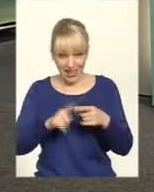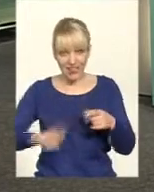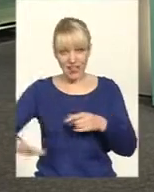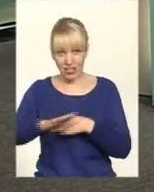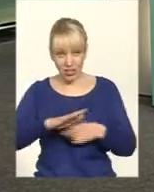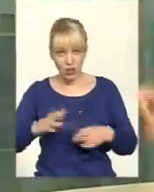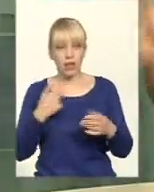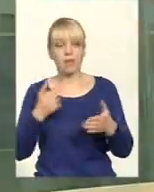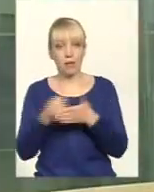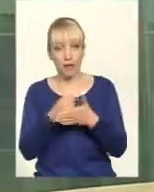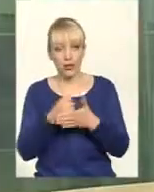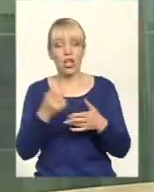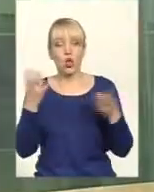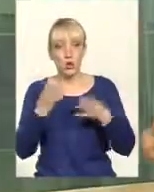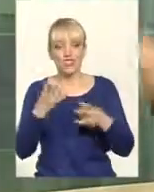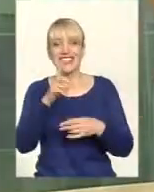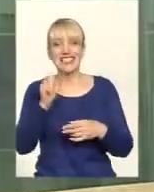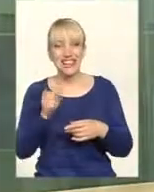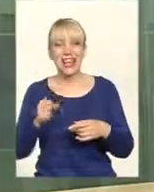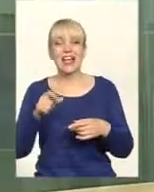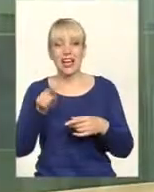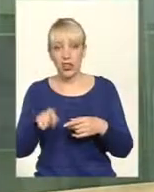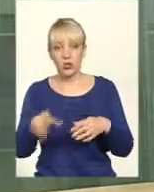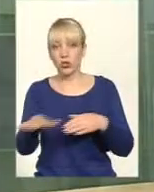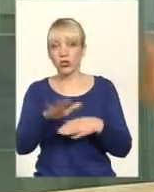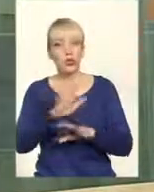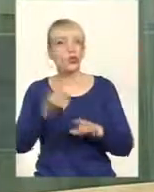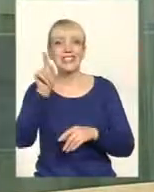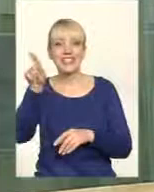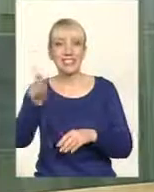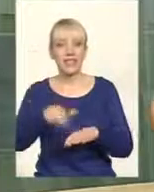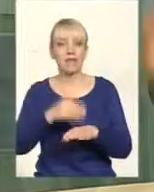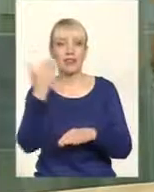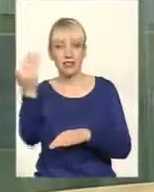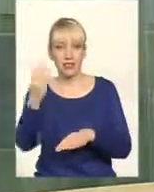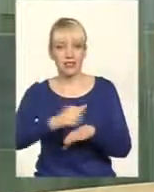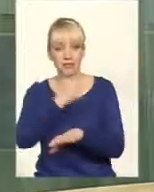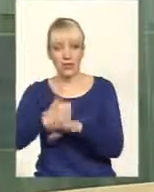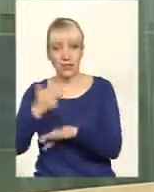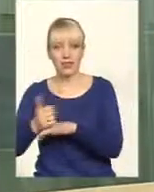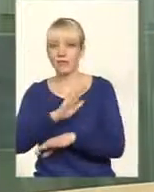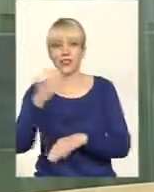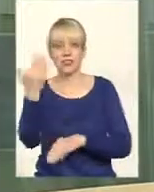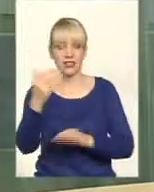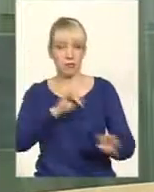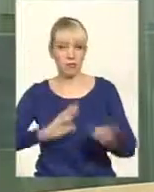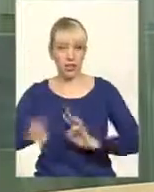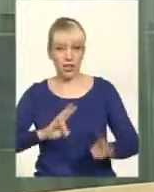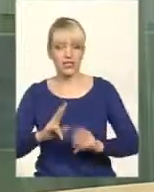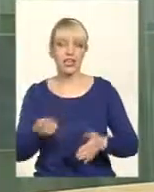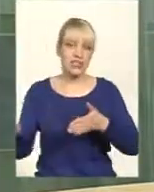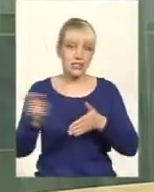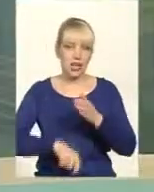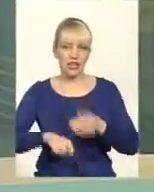за нее бы должны бороться, но только не с теми лидерами, только не с теми террористами, закрывать границу и противодействовать